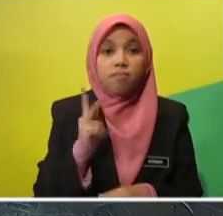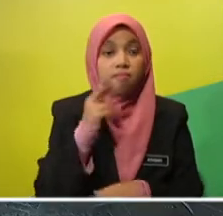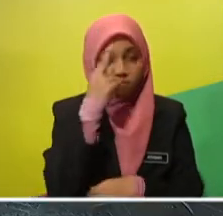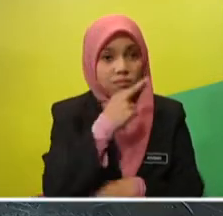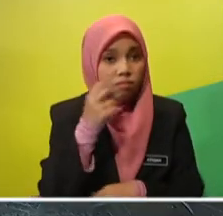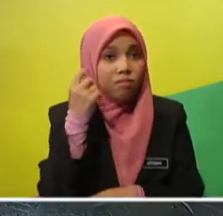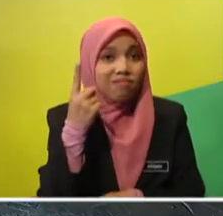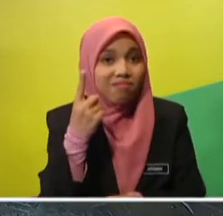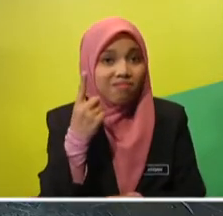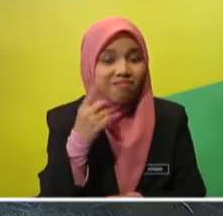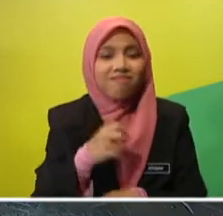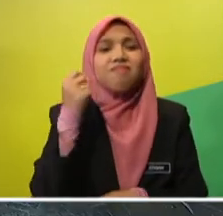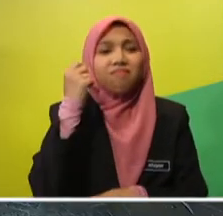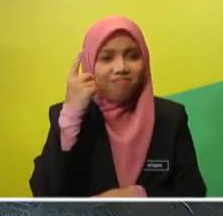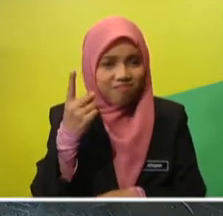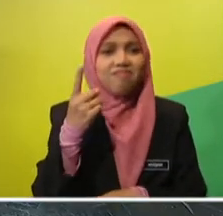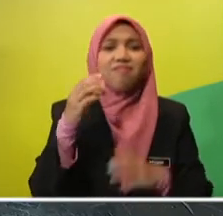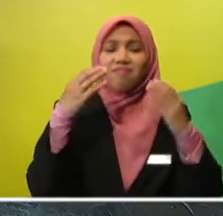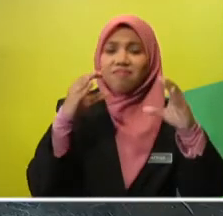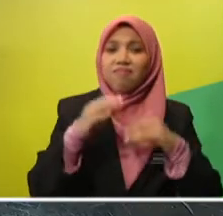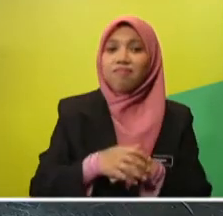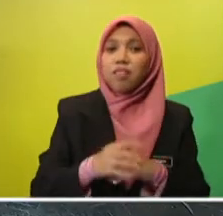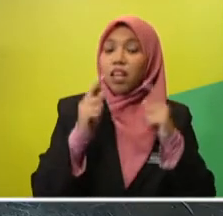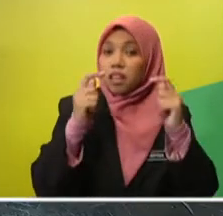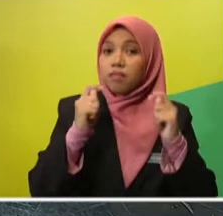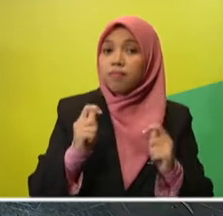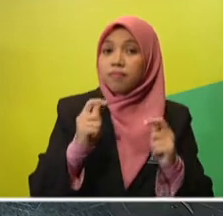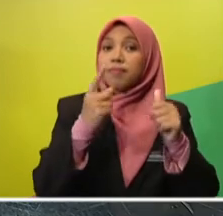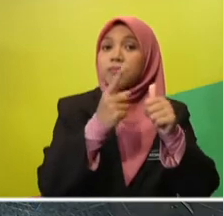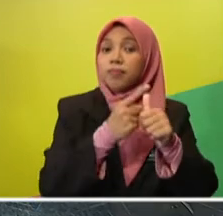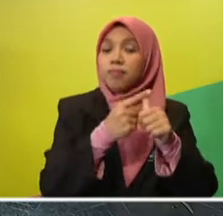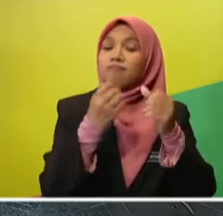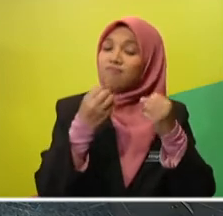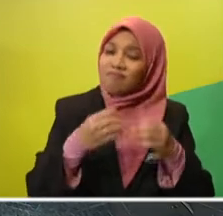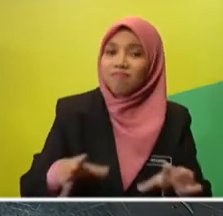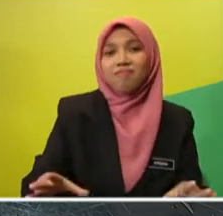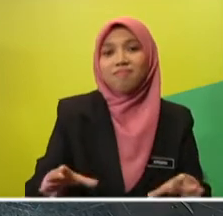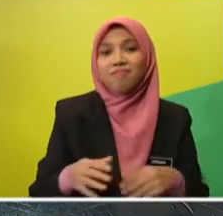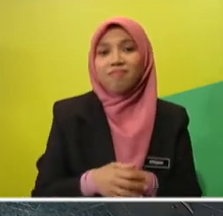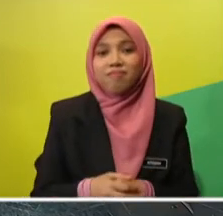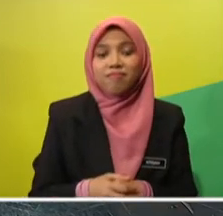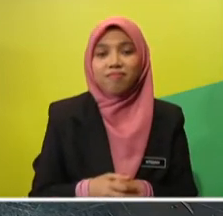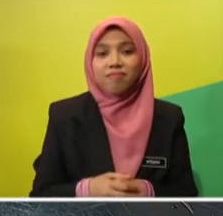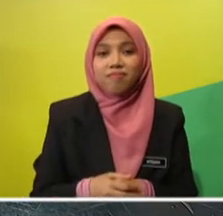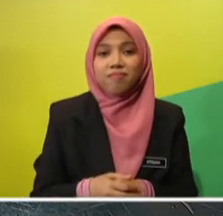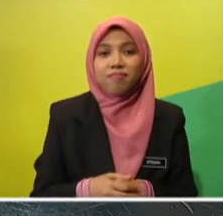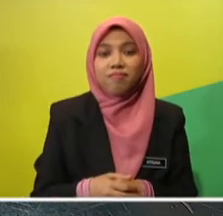Faham cikgu. Okey, untuk teknik yang pertama kita dah belajar. Kita teruskan dengan teknik yang kedua.